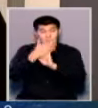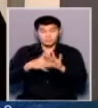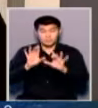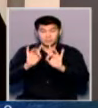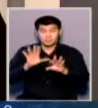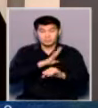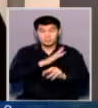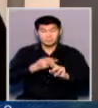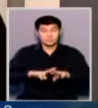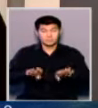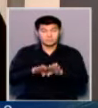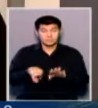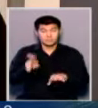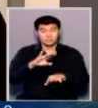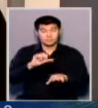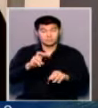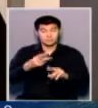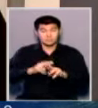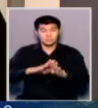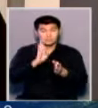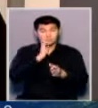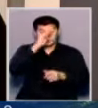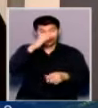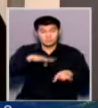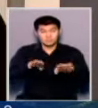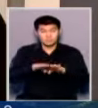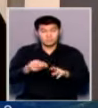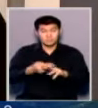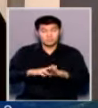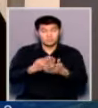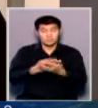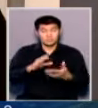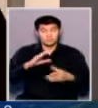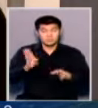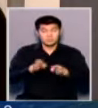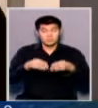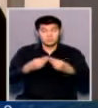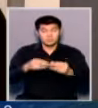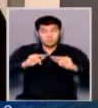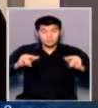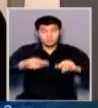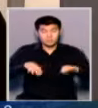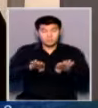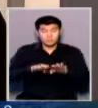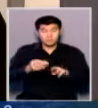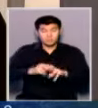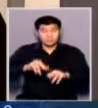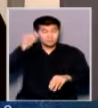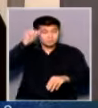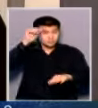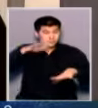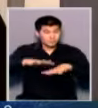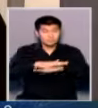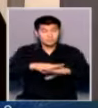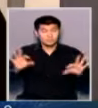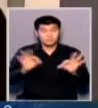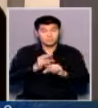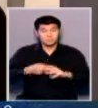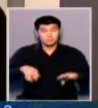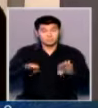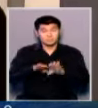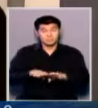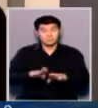бөлісті. Олар Димаш Құдайбергеннің ата-анасы Светлана және Қанат Айтпаевтар. Ұстазы Марат Айтимов Өзбекстан елінің белді әншісі.